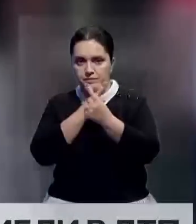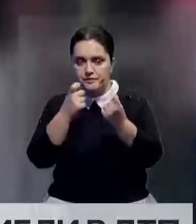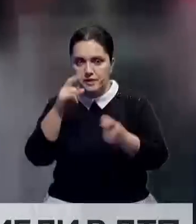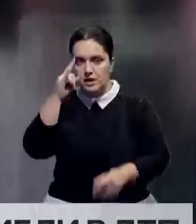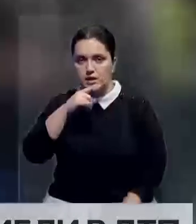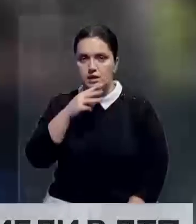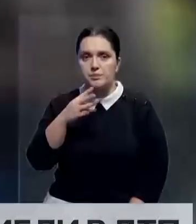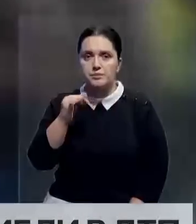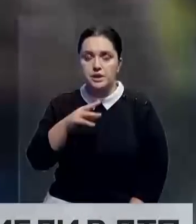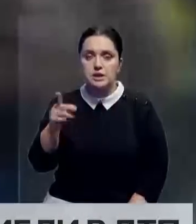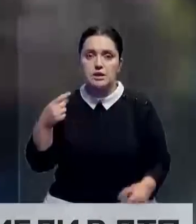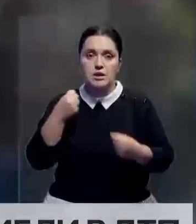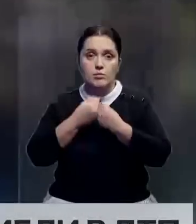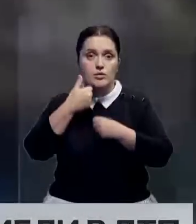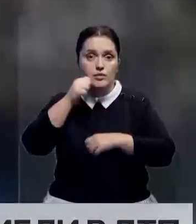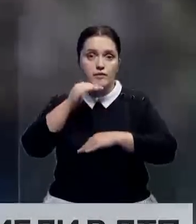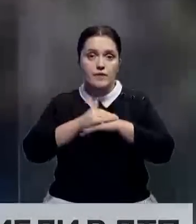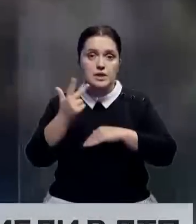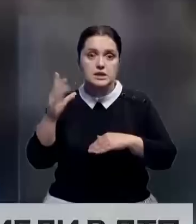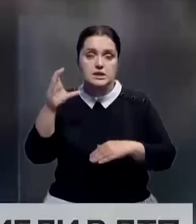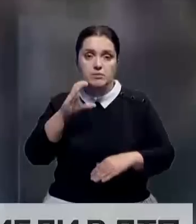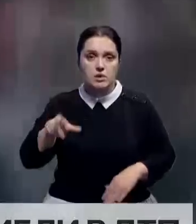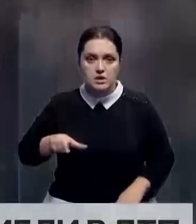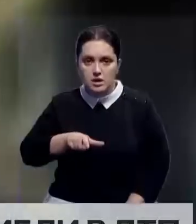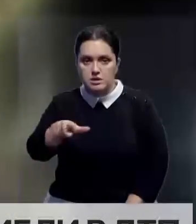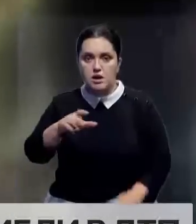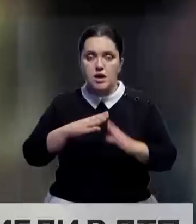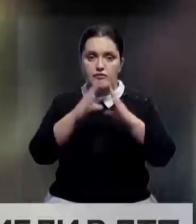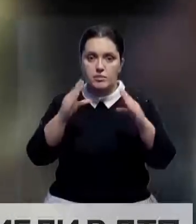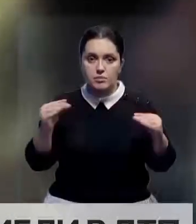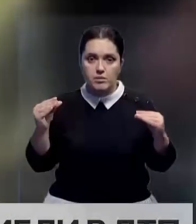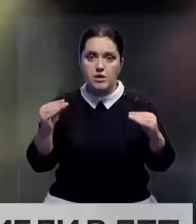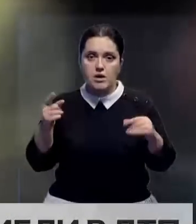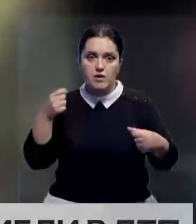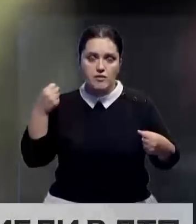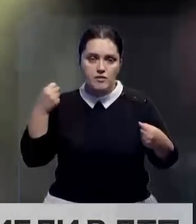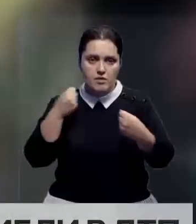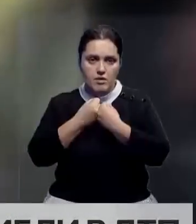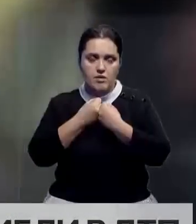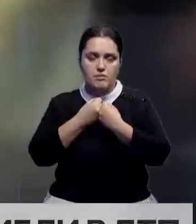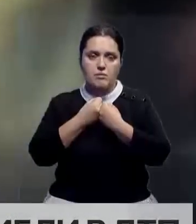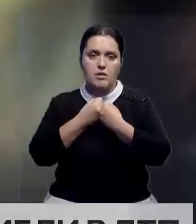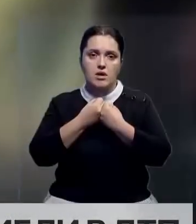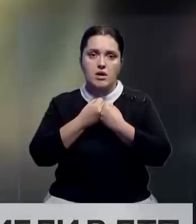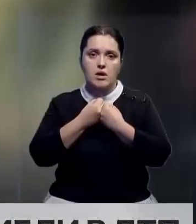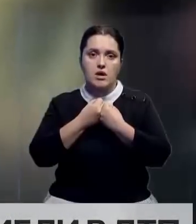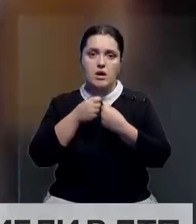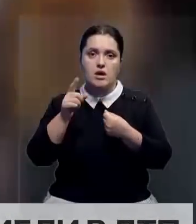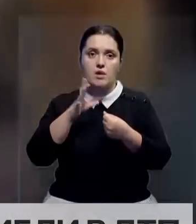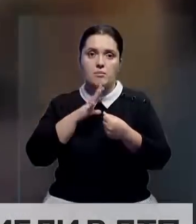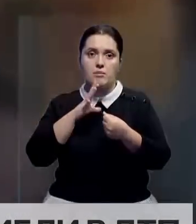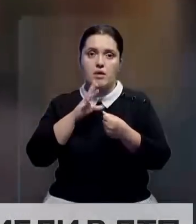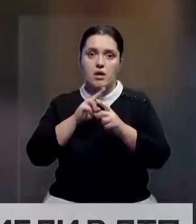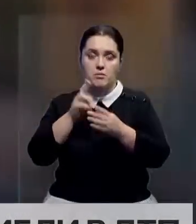МИДе. Напомню, авария произошла вечером 3 сентября на трассе. Автомобиль «Сафари» врезался в легковушку, которая двигалась в том